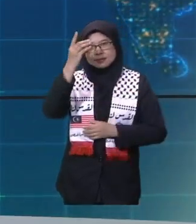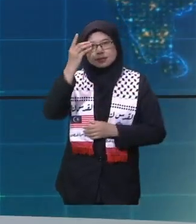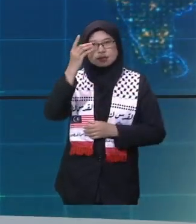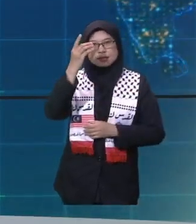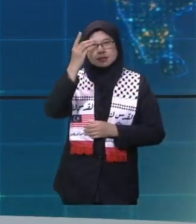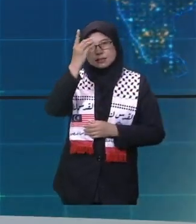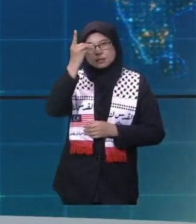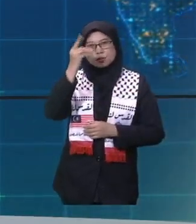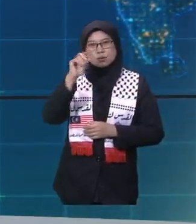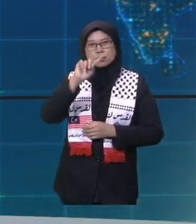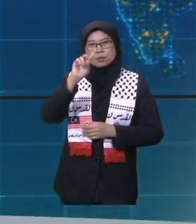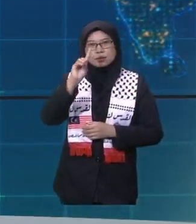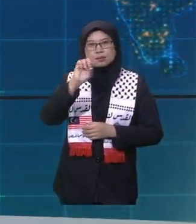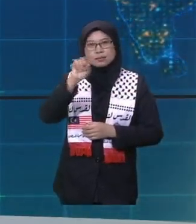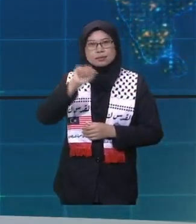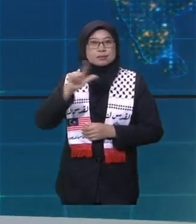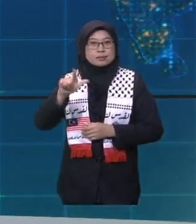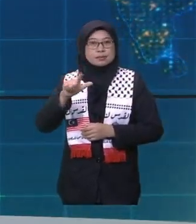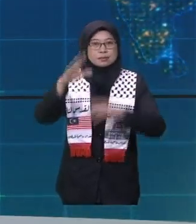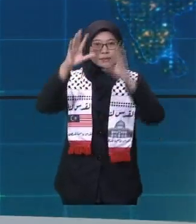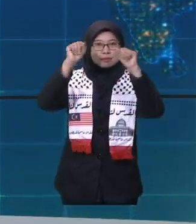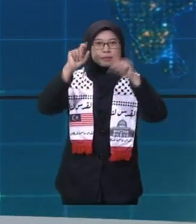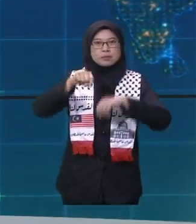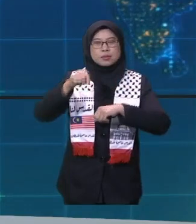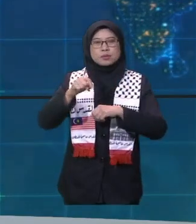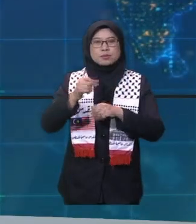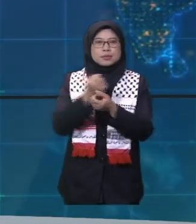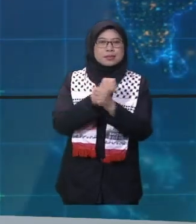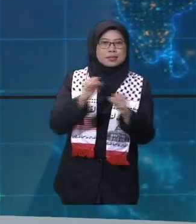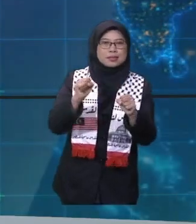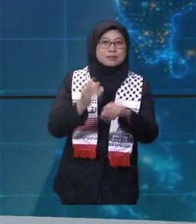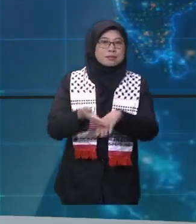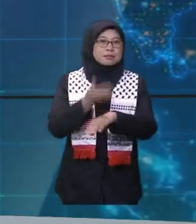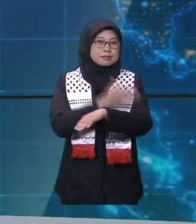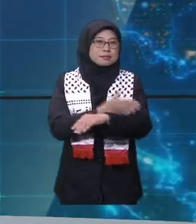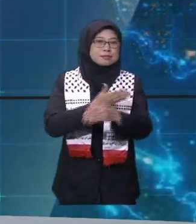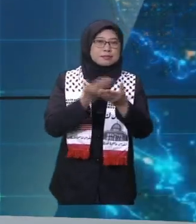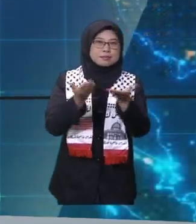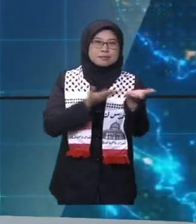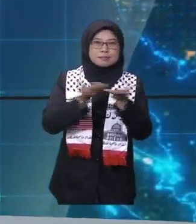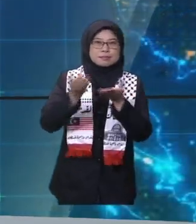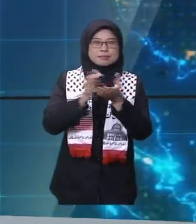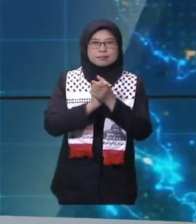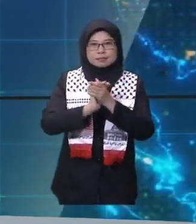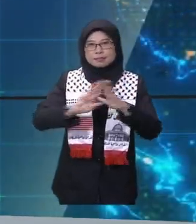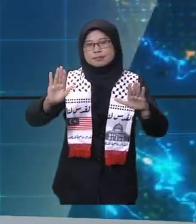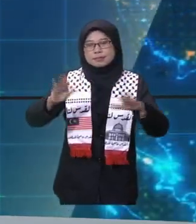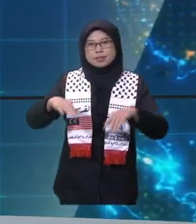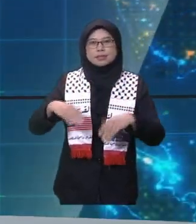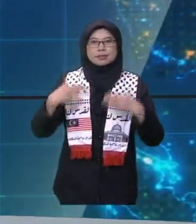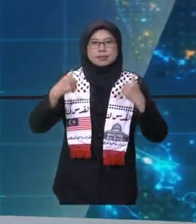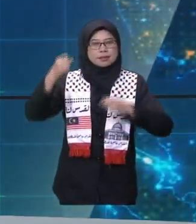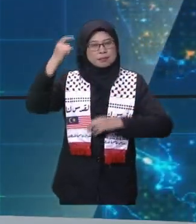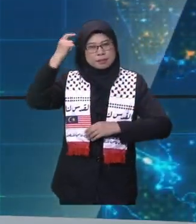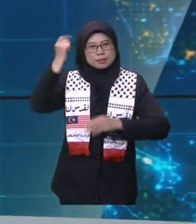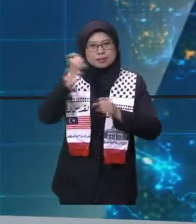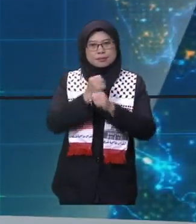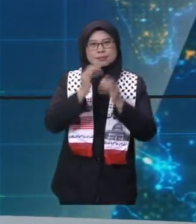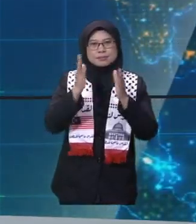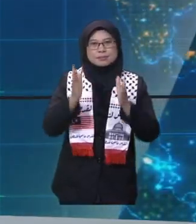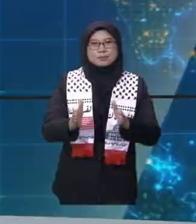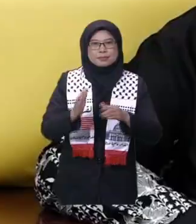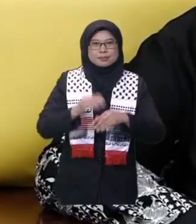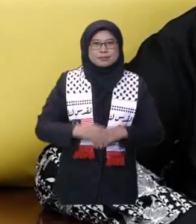Ahmad berkata majikan juga perlu menyediakan atau menambah baik fasiliti untuk kesejahteraan dan kesihatan mental